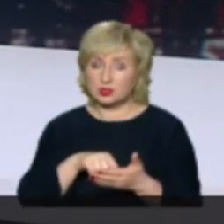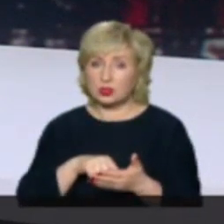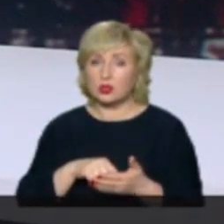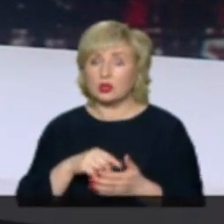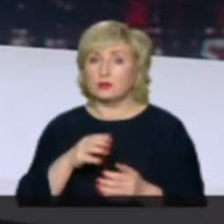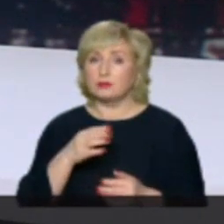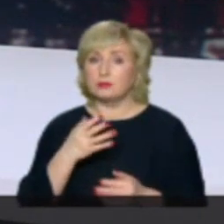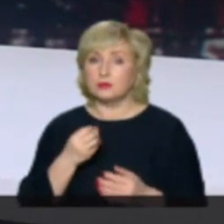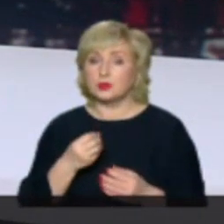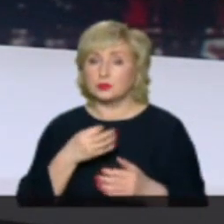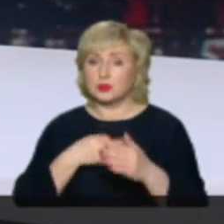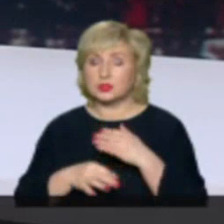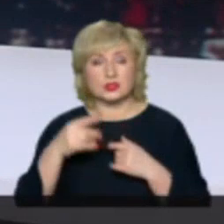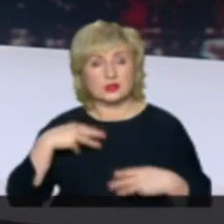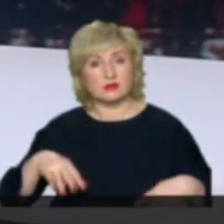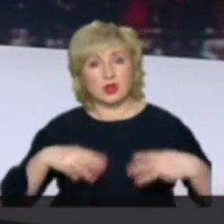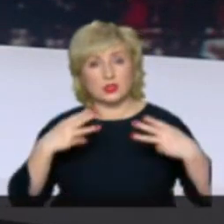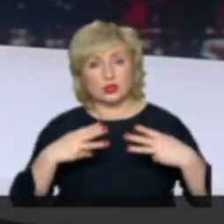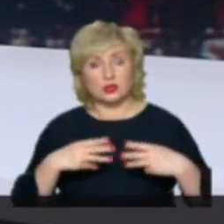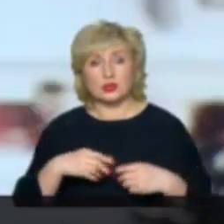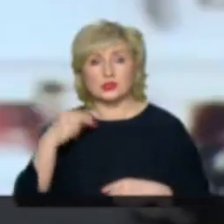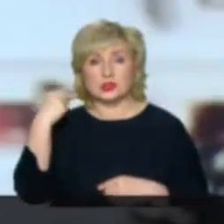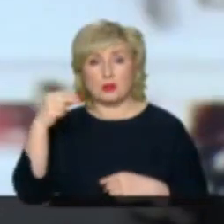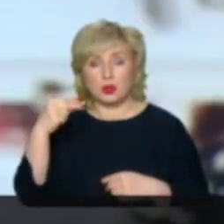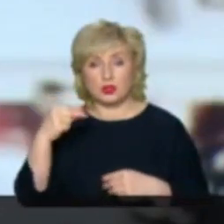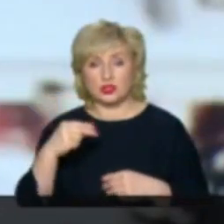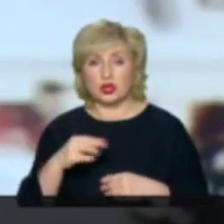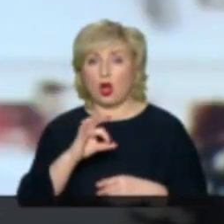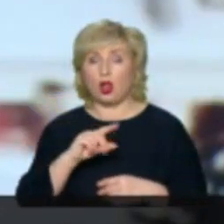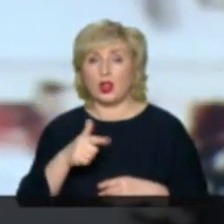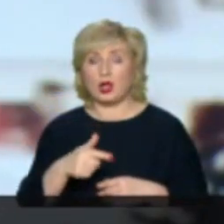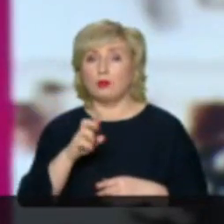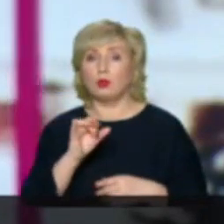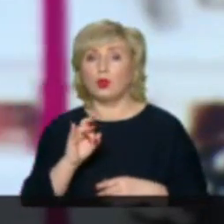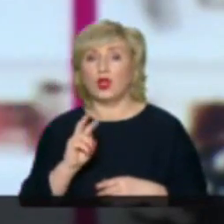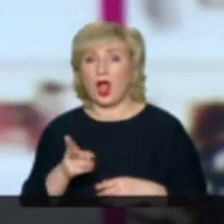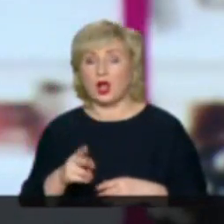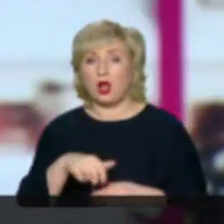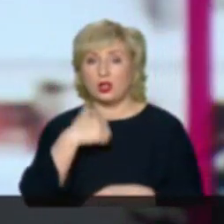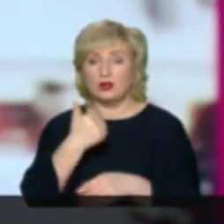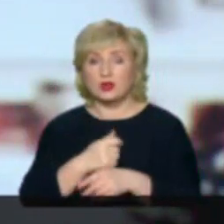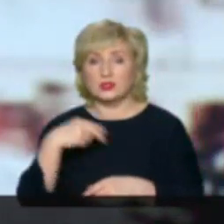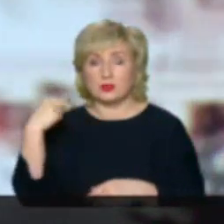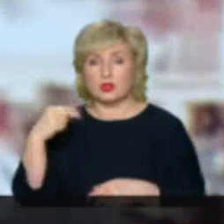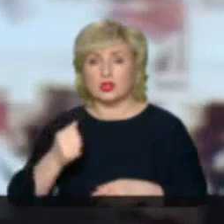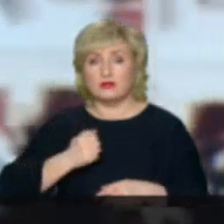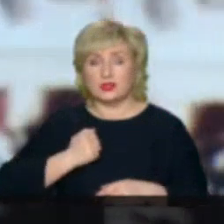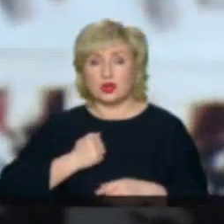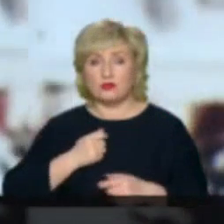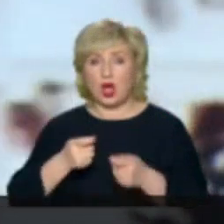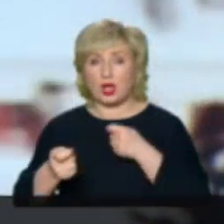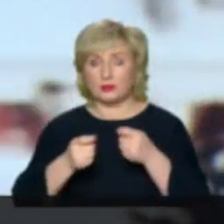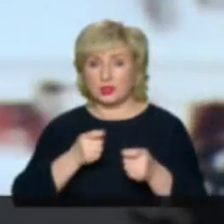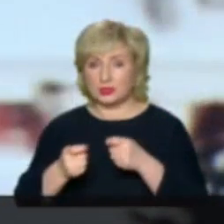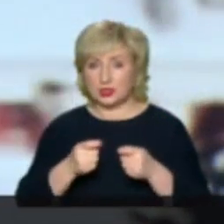підказують мені, є в нас зв'язок, якщо не помиляюсь, із Запоріжжям. Олег Буряк, голова Запорізької районної військової адміністрації, з нами на